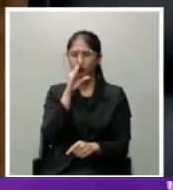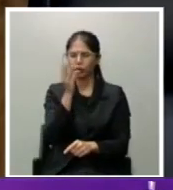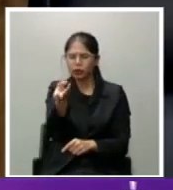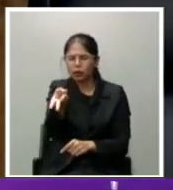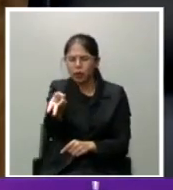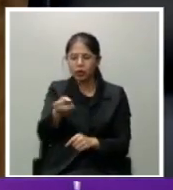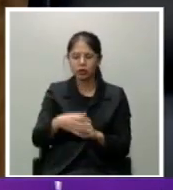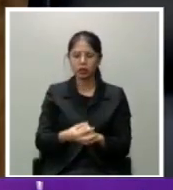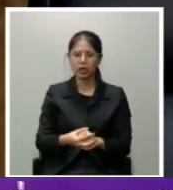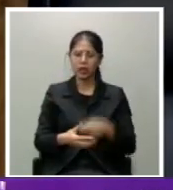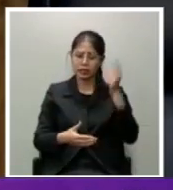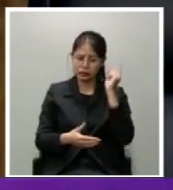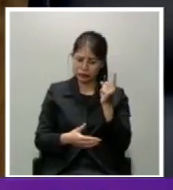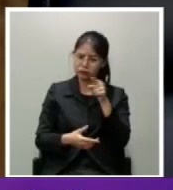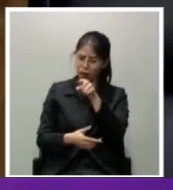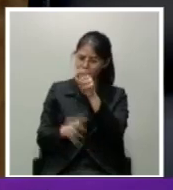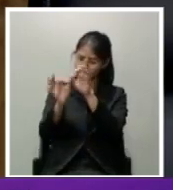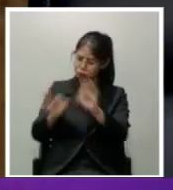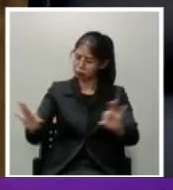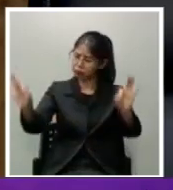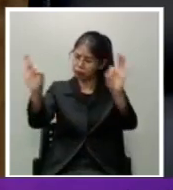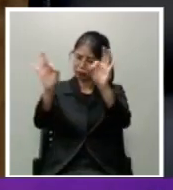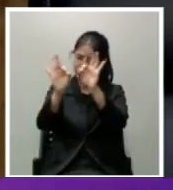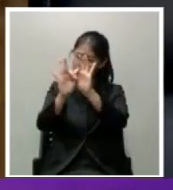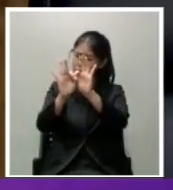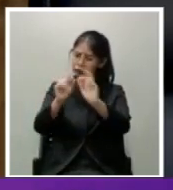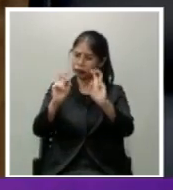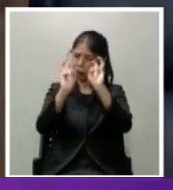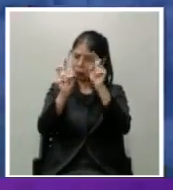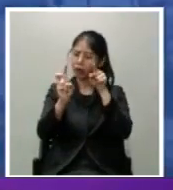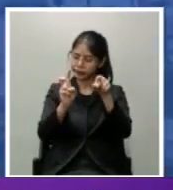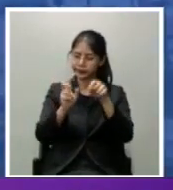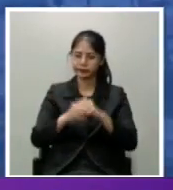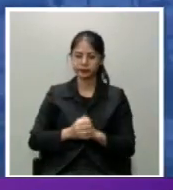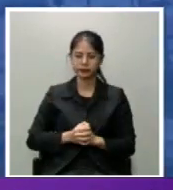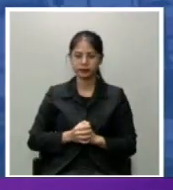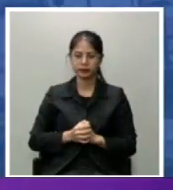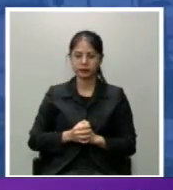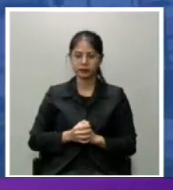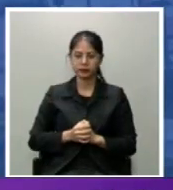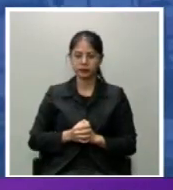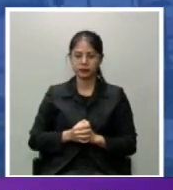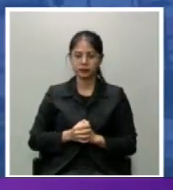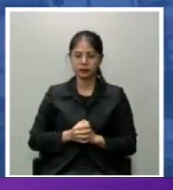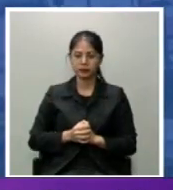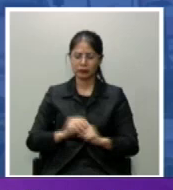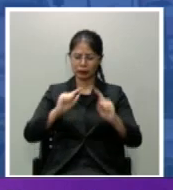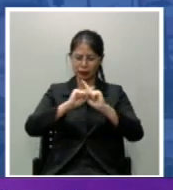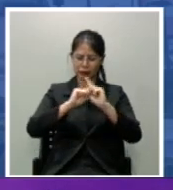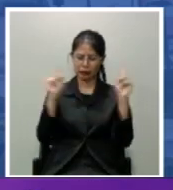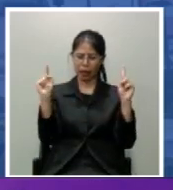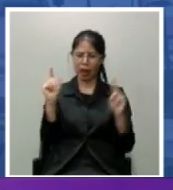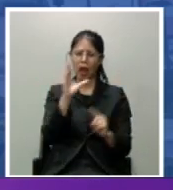ที่เป็นตัวละครสำคัญอีกตัวหนึ่งในเรื่องนี้แล้วท่านแทบจะไม่ได้กล่าวถึงเล